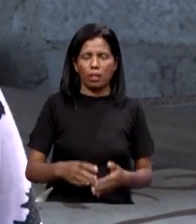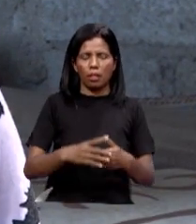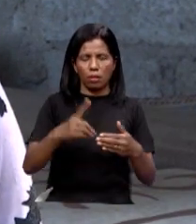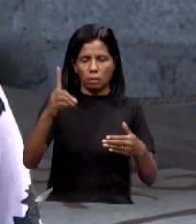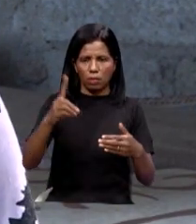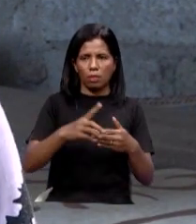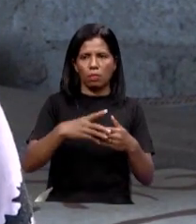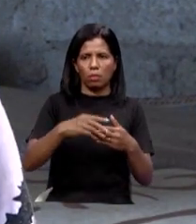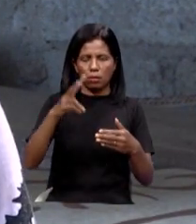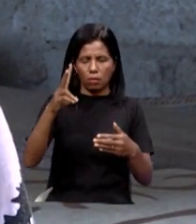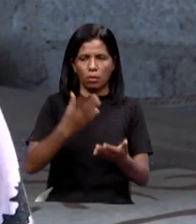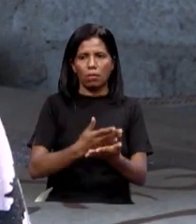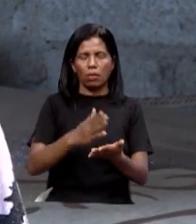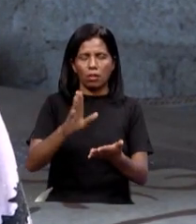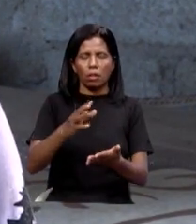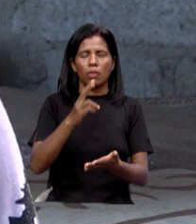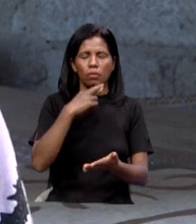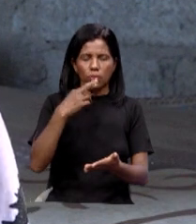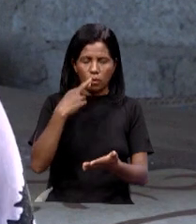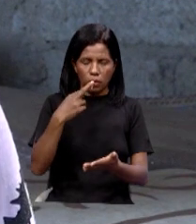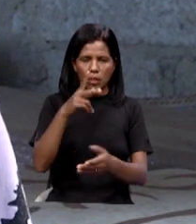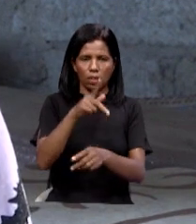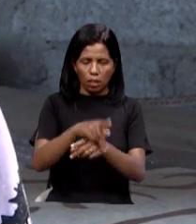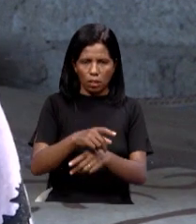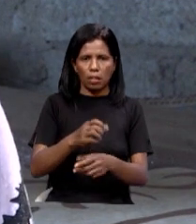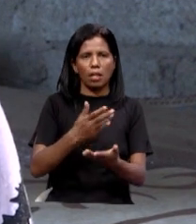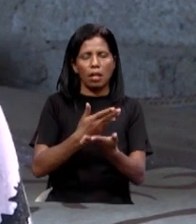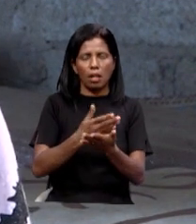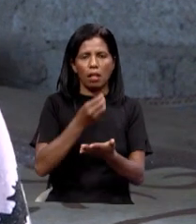dolar pola nanti fos kalanya anta medianya hanu ini fos kalanya